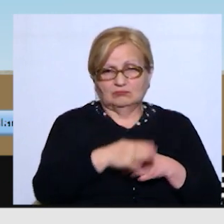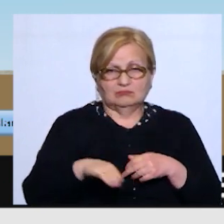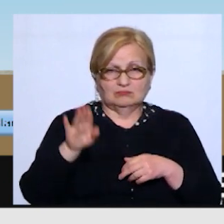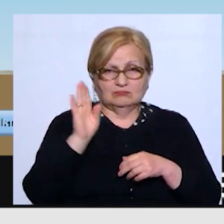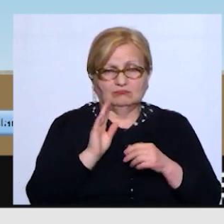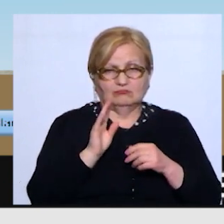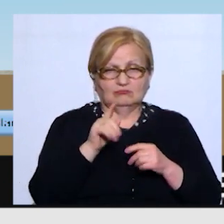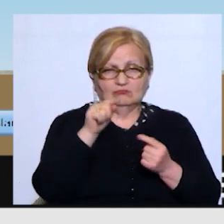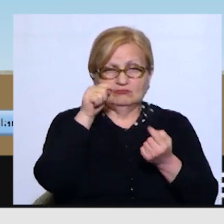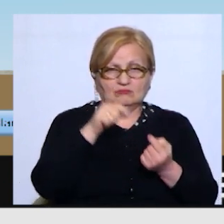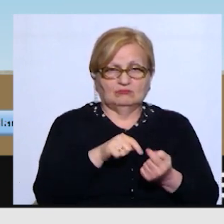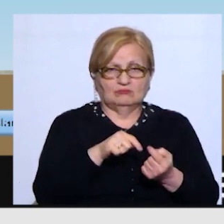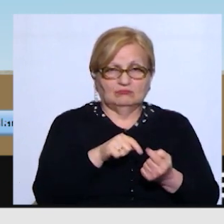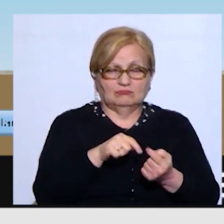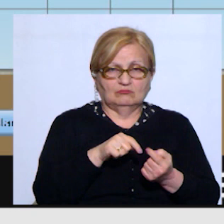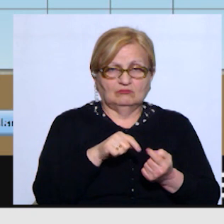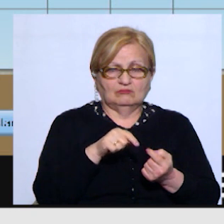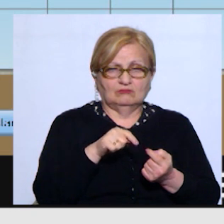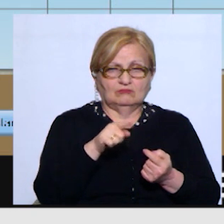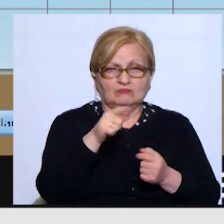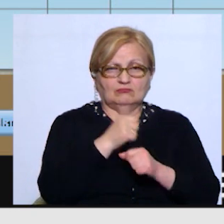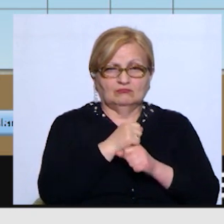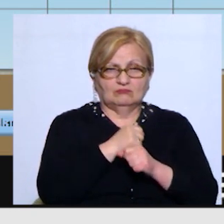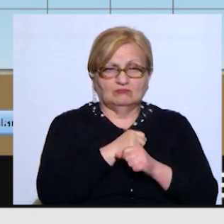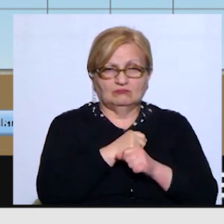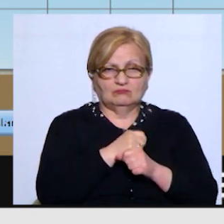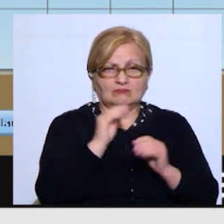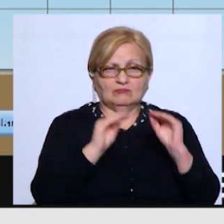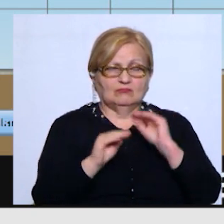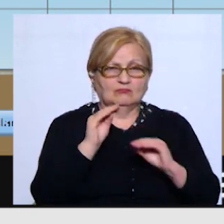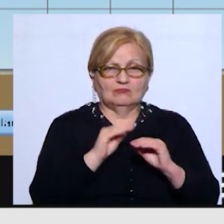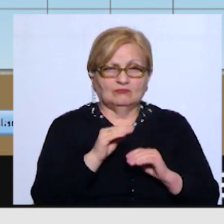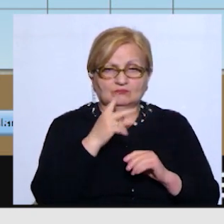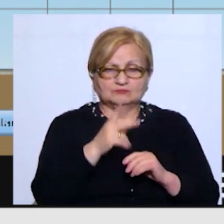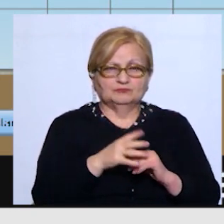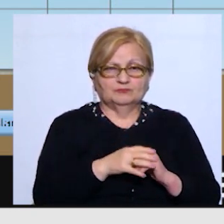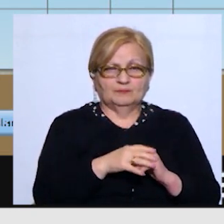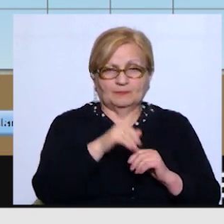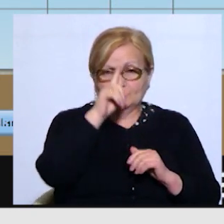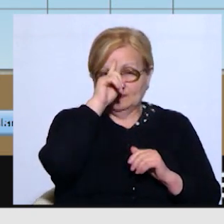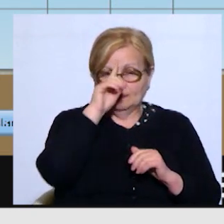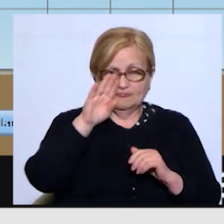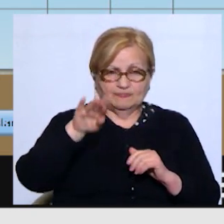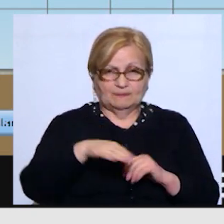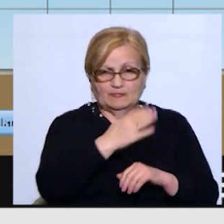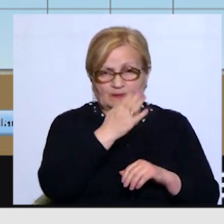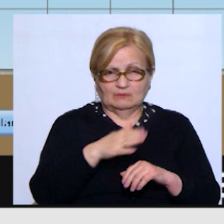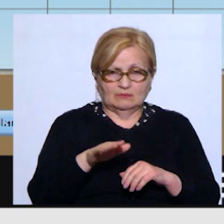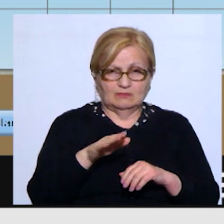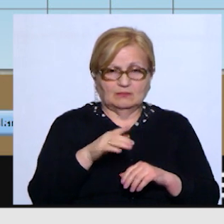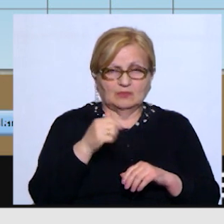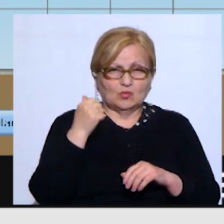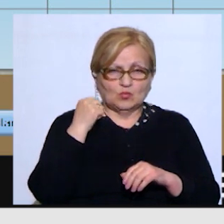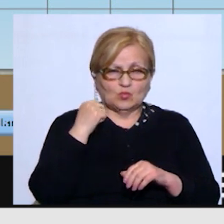წირის შესაბამისი აი ამაზე გავაკეთო, განტოლება ჩავწერო. ანუ რა გავაკეთე, ნახეთ? ბიჭი მოძრაობს აი ამაზე, უკან